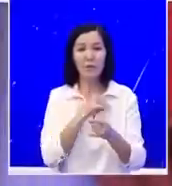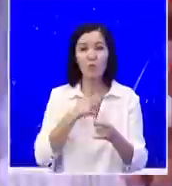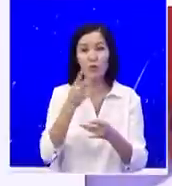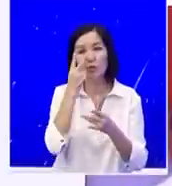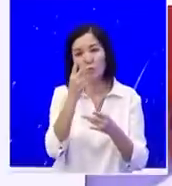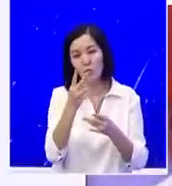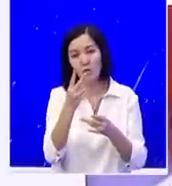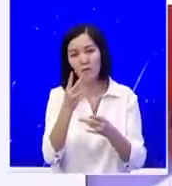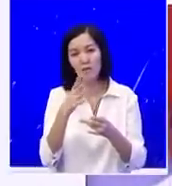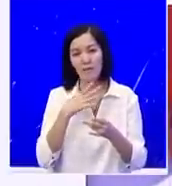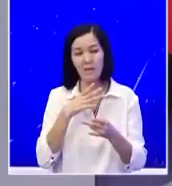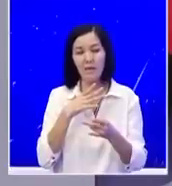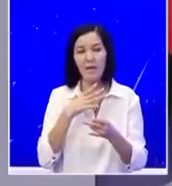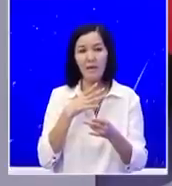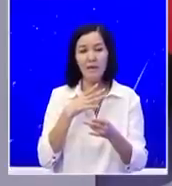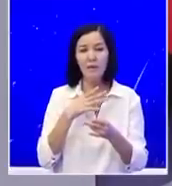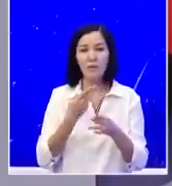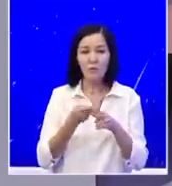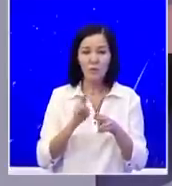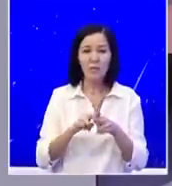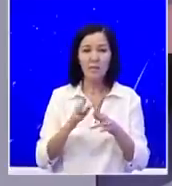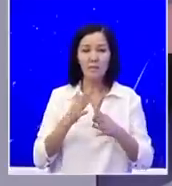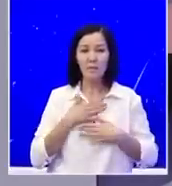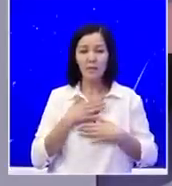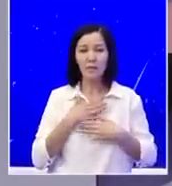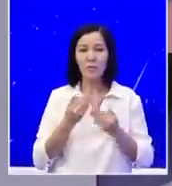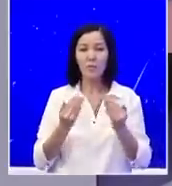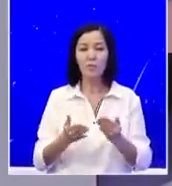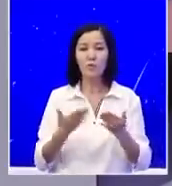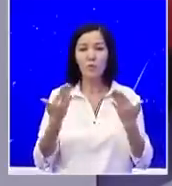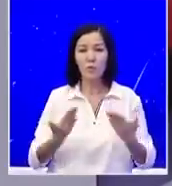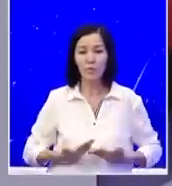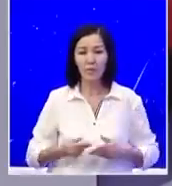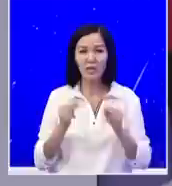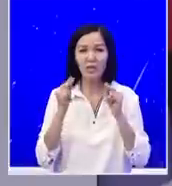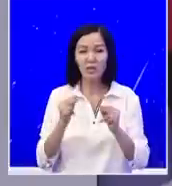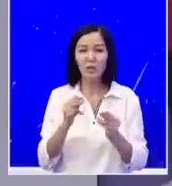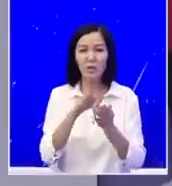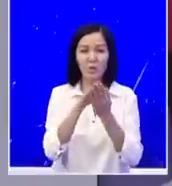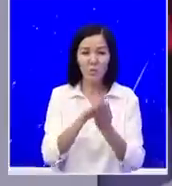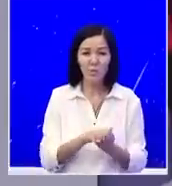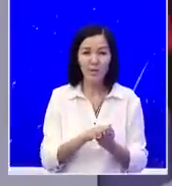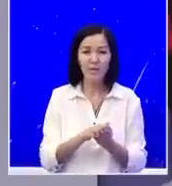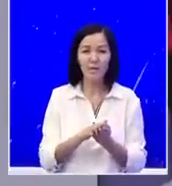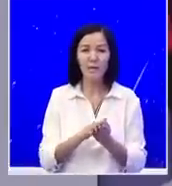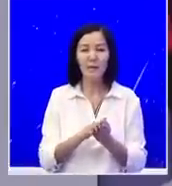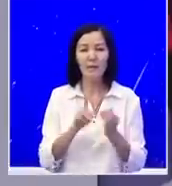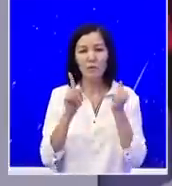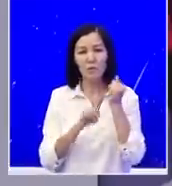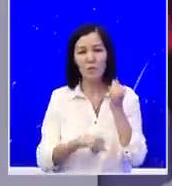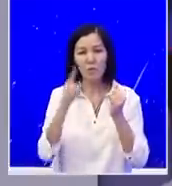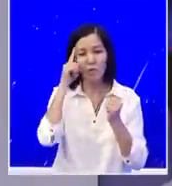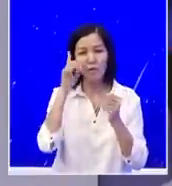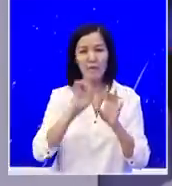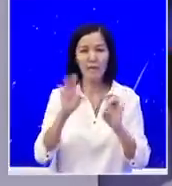көріп, бағасын беріп жатырсыздар. Сондықтан, мен оның осы дүниеден шын дүниеге өтер кезіндегі соңғы ойларын ғана жеткізсем